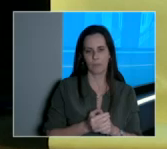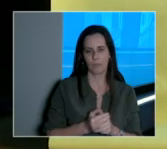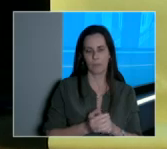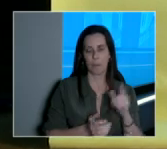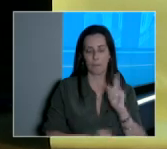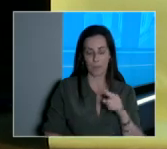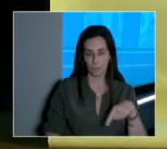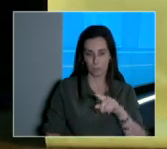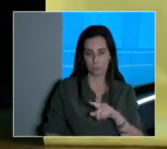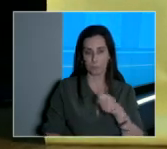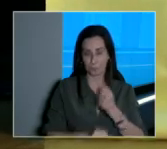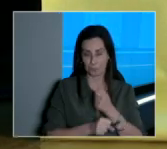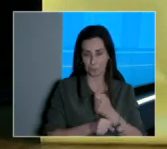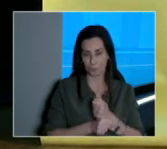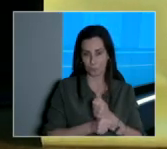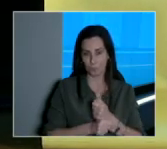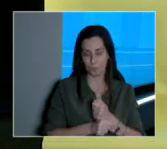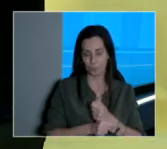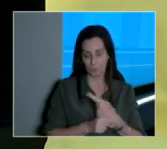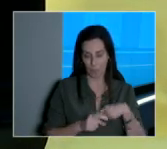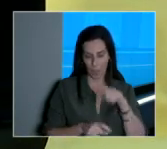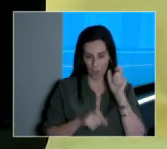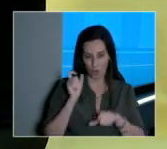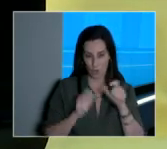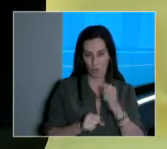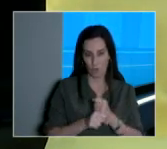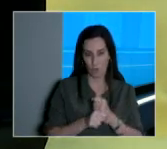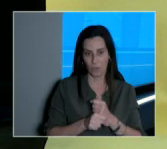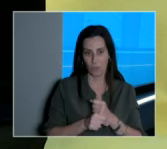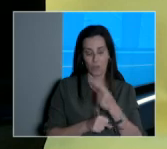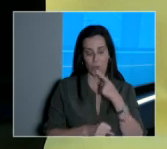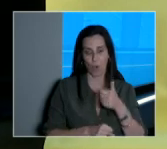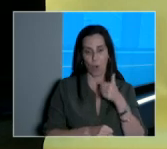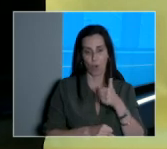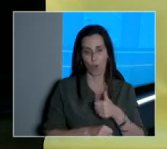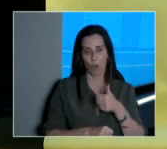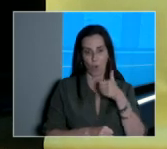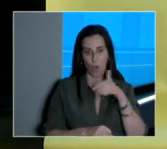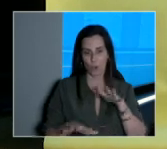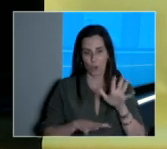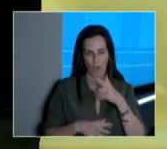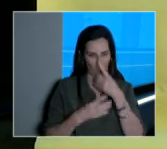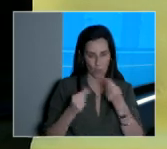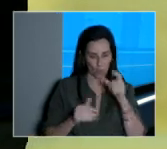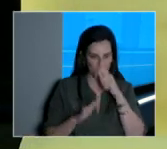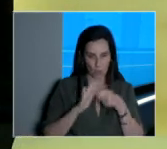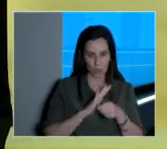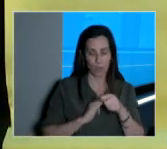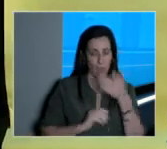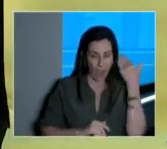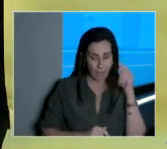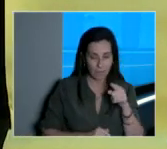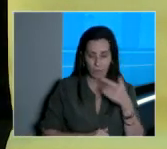אותם אלה שרדפו, אותם אלה שזיכו ראש ממשלה שבאמת נחשד בשחיתות אמיתית, הם אותם